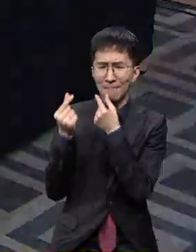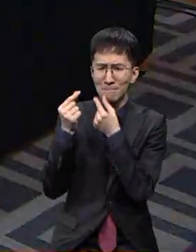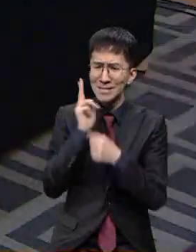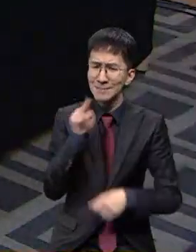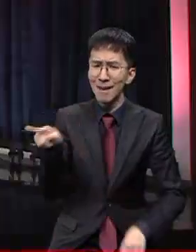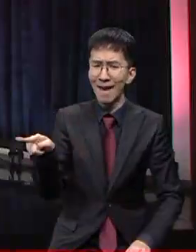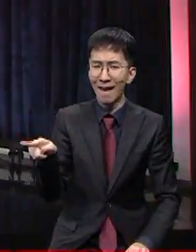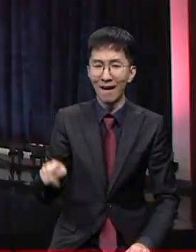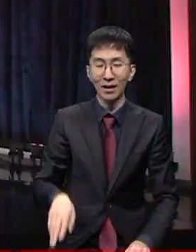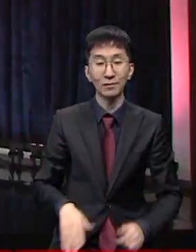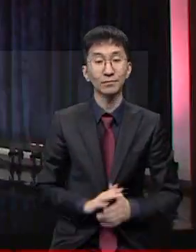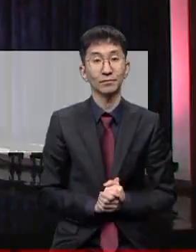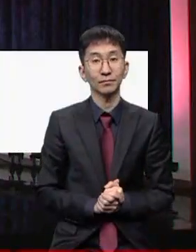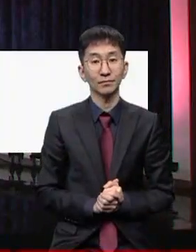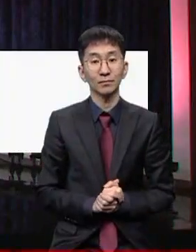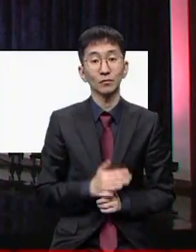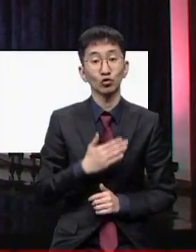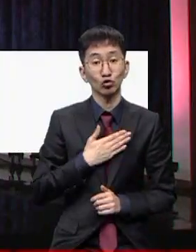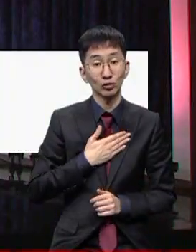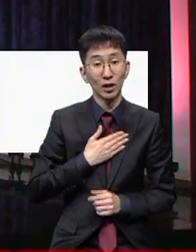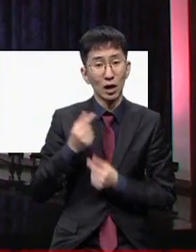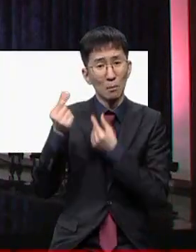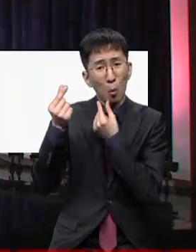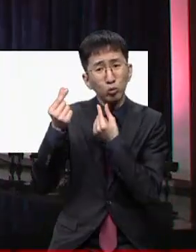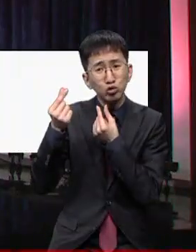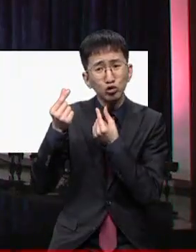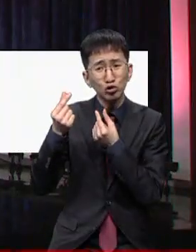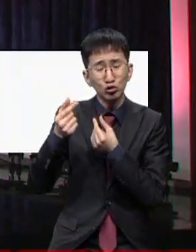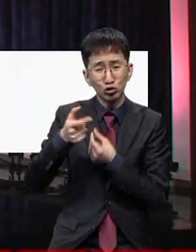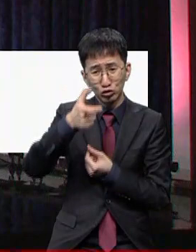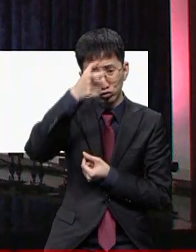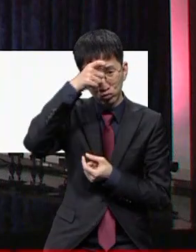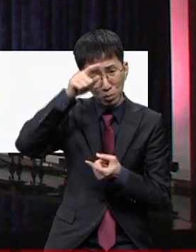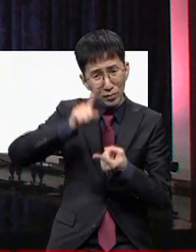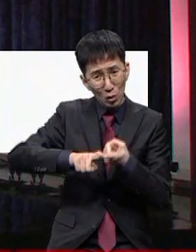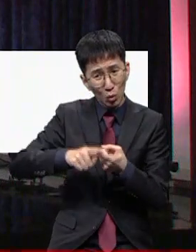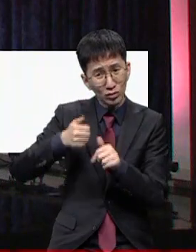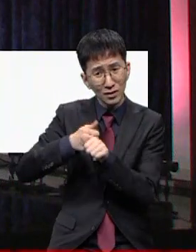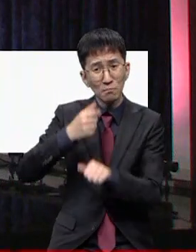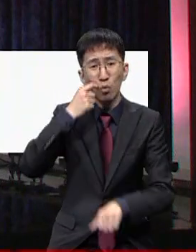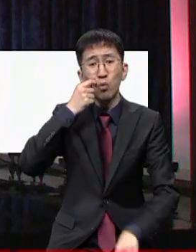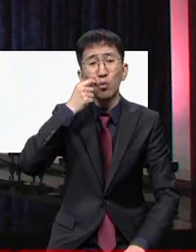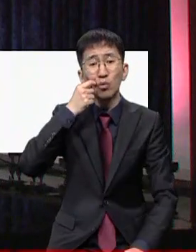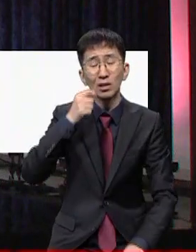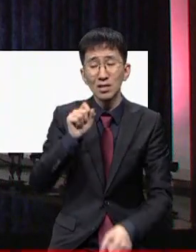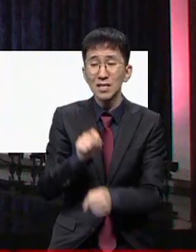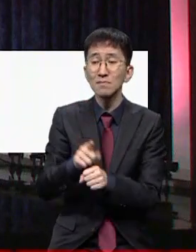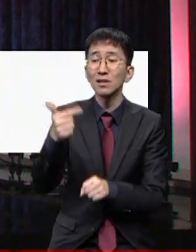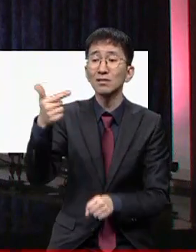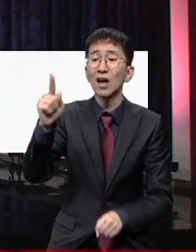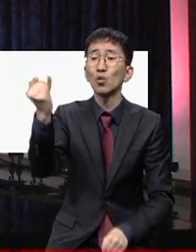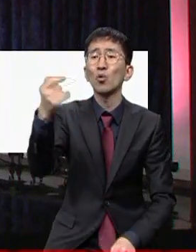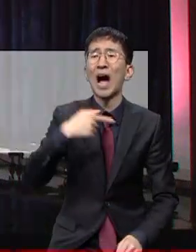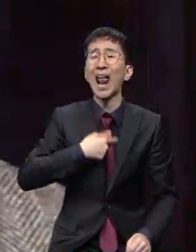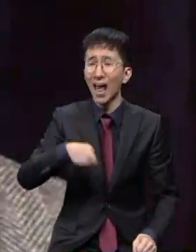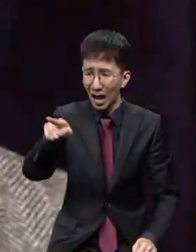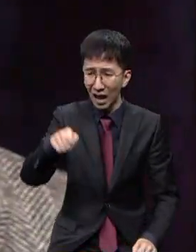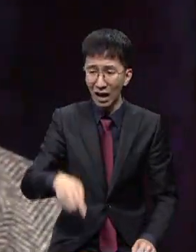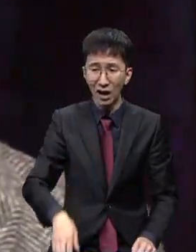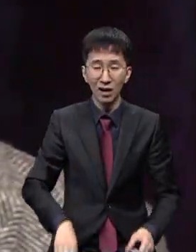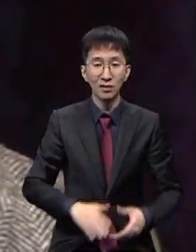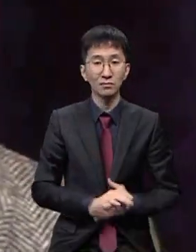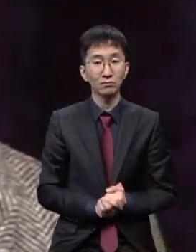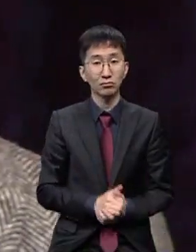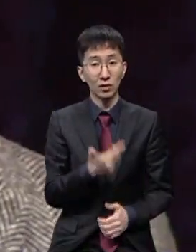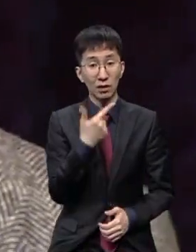비판하자. 우리가 강경보수의 깃발을 들고 결국에는 승리할 수 없다는 것은 나 후보님도 알고 계신 거 아닙니까?